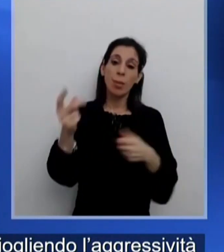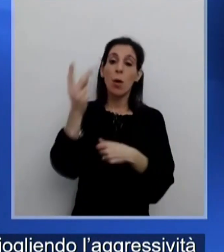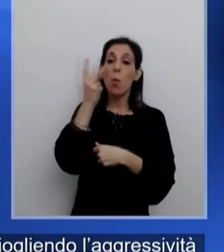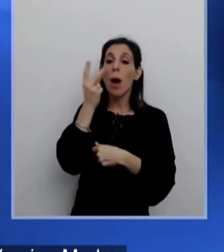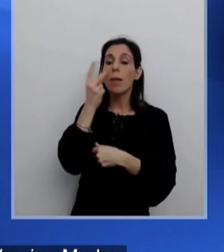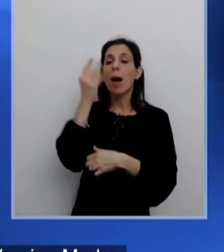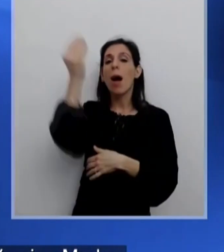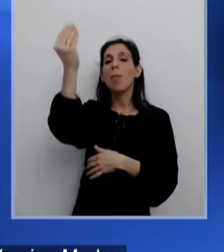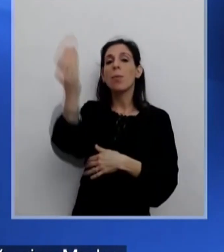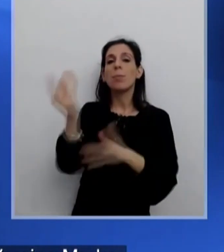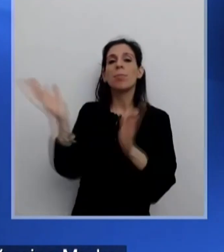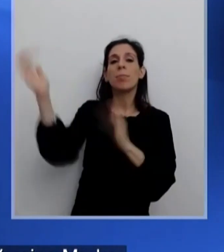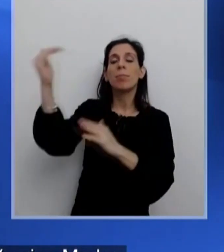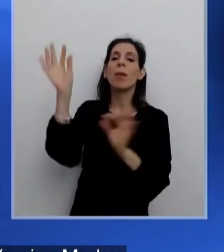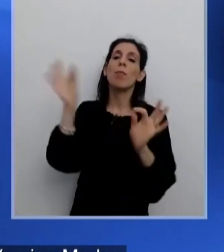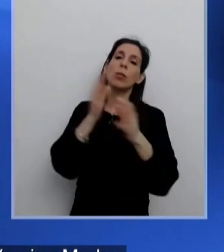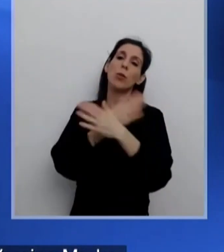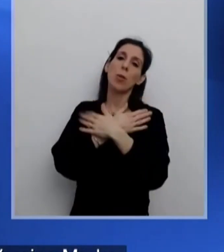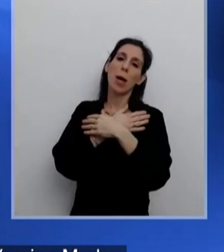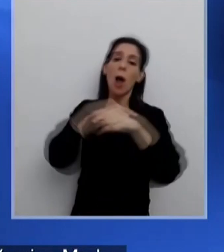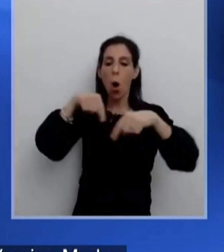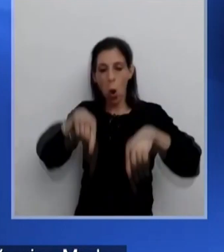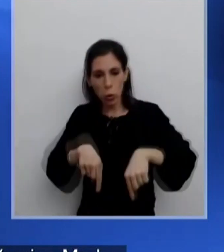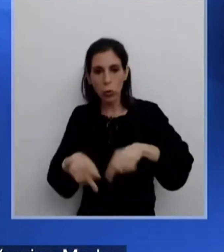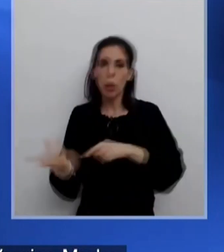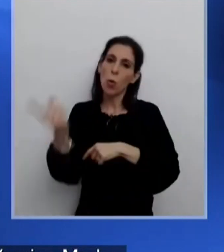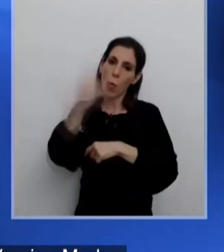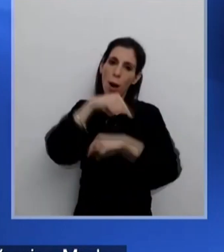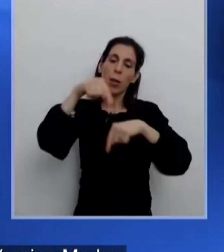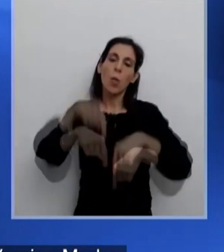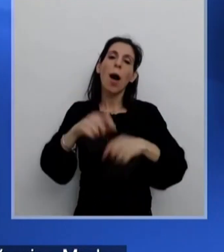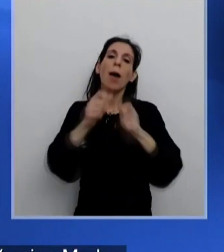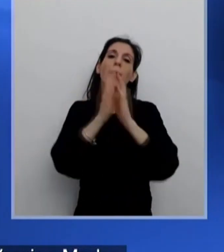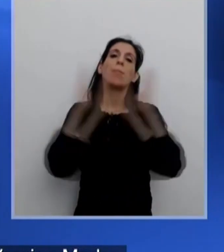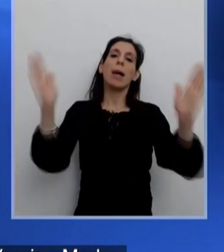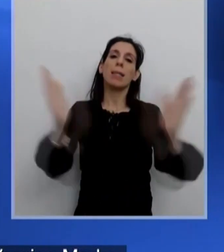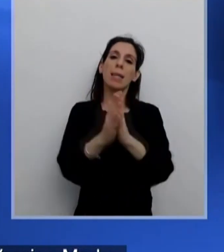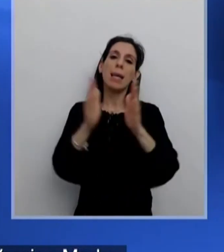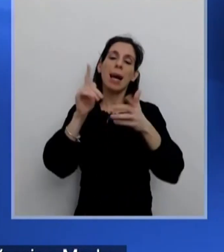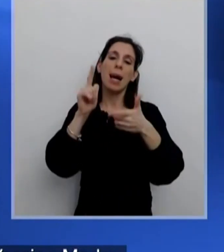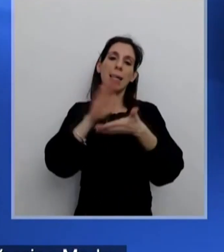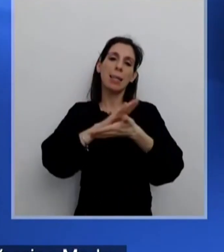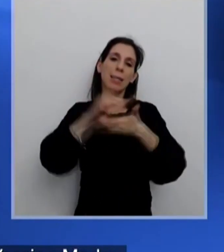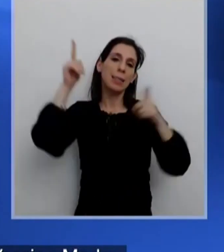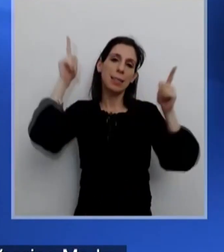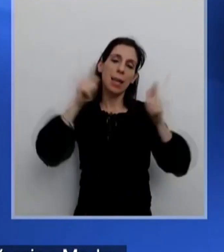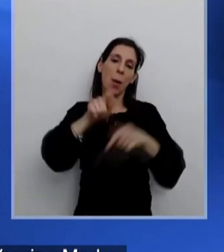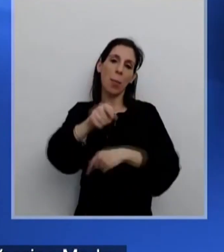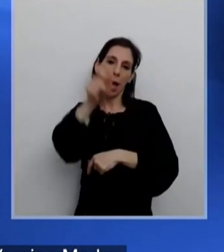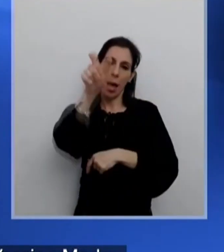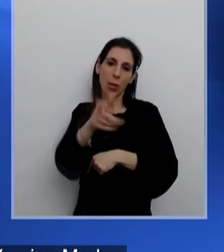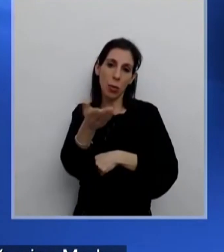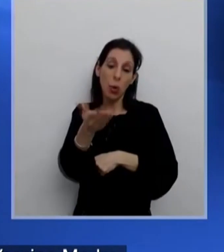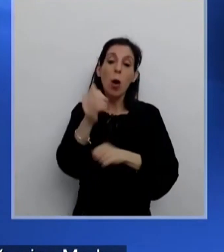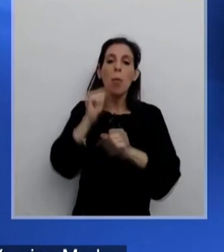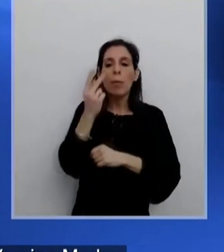Maria oggi e domani qui nella Basilica di San Pietro possiamo venire anche nelle feci della Madonna